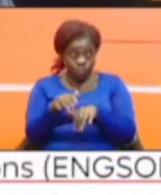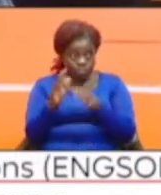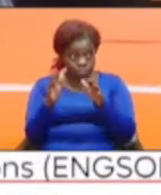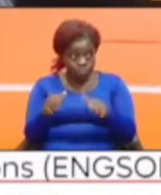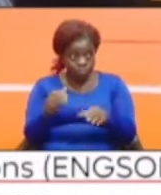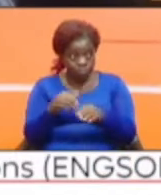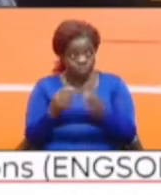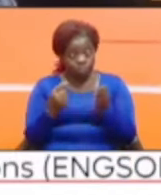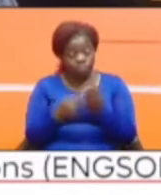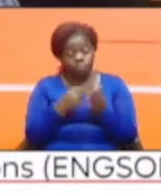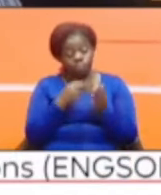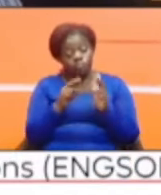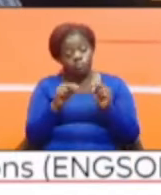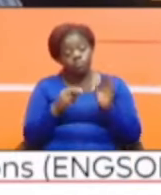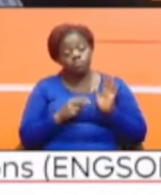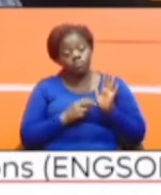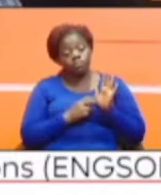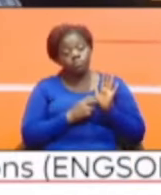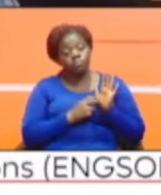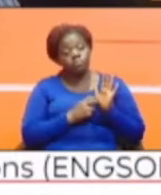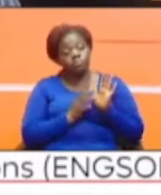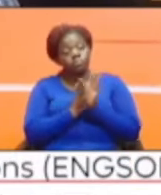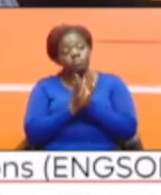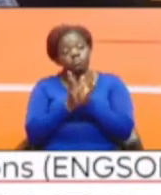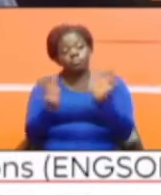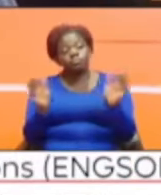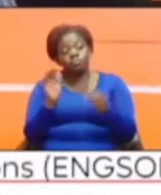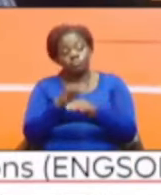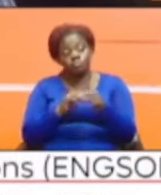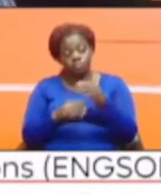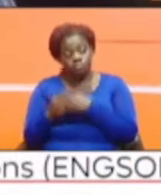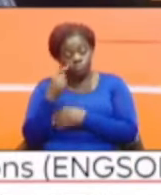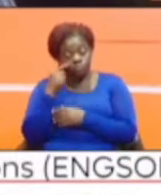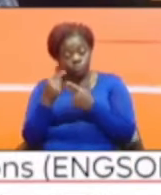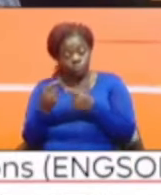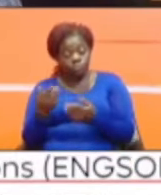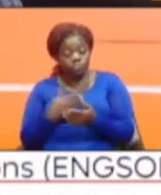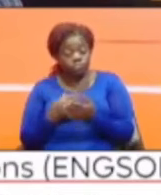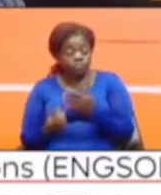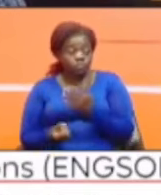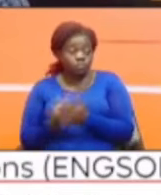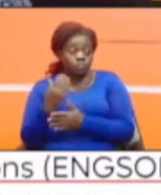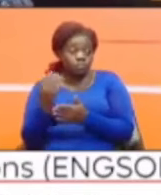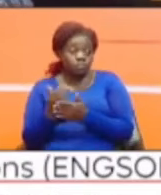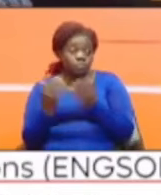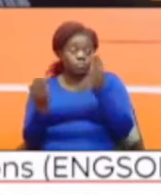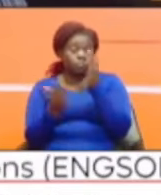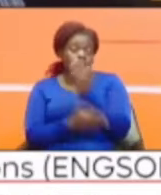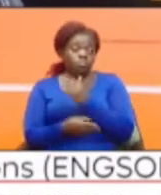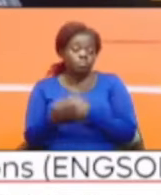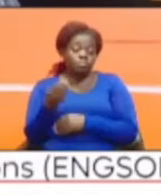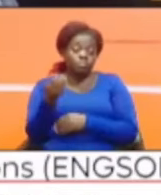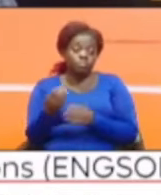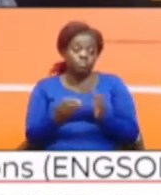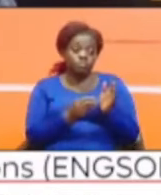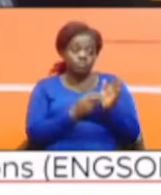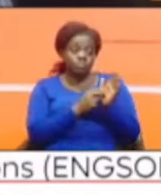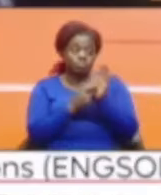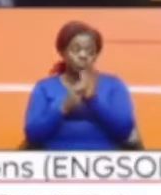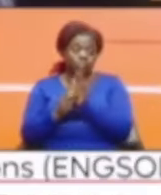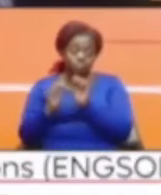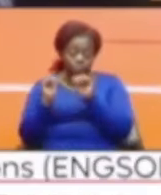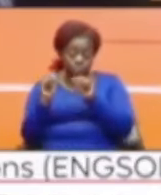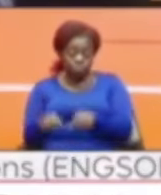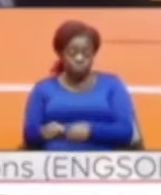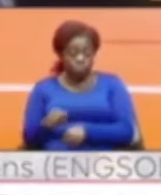nti tebali exposed to, tebabirabangako, naye balina omukisa because of Harvest Money Expo nti bijja kuba